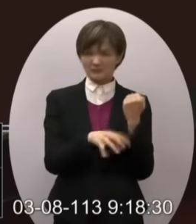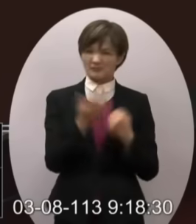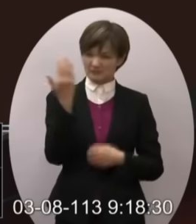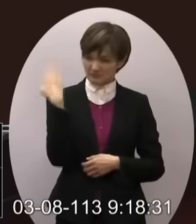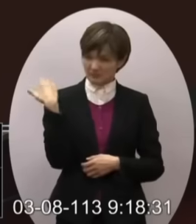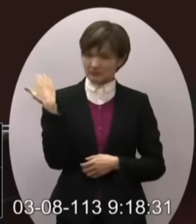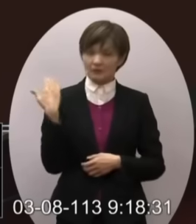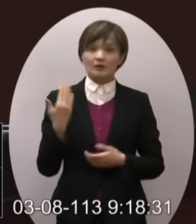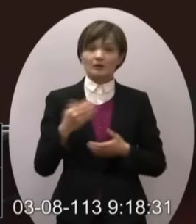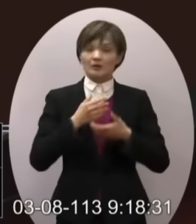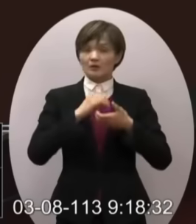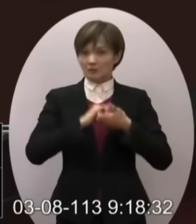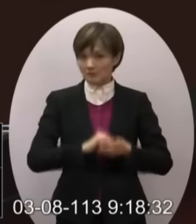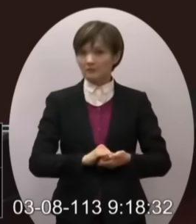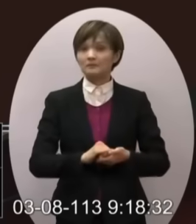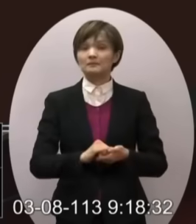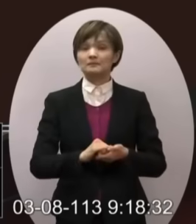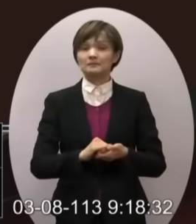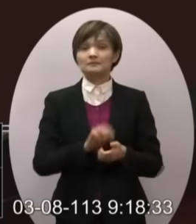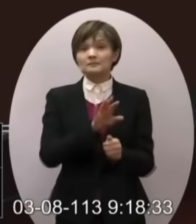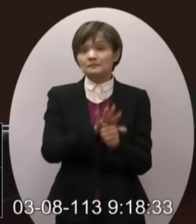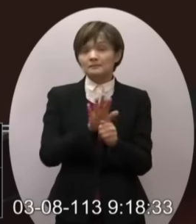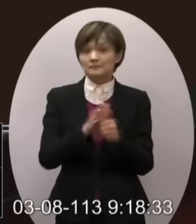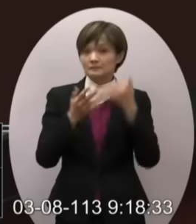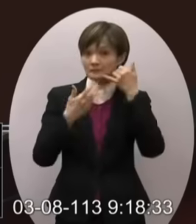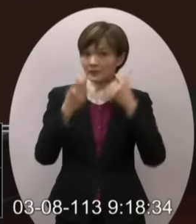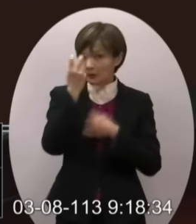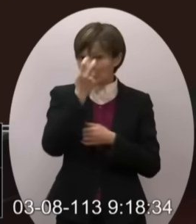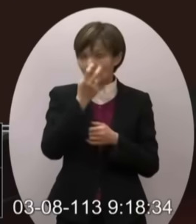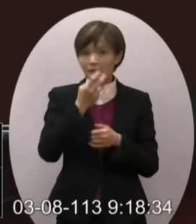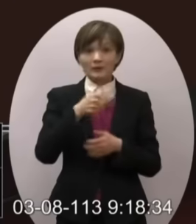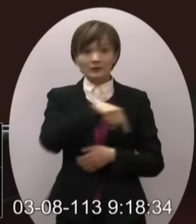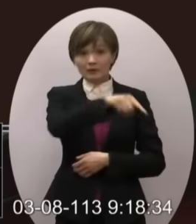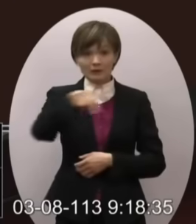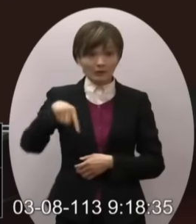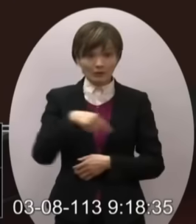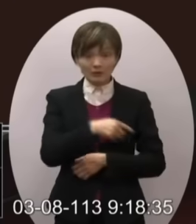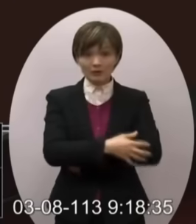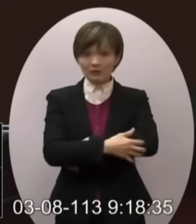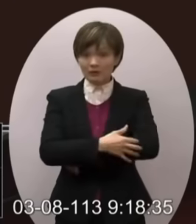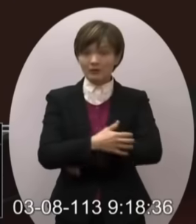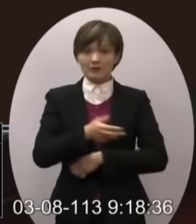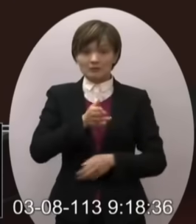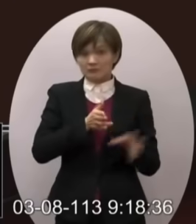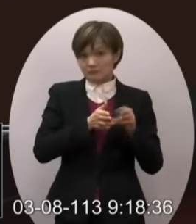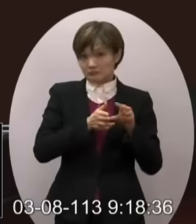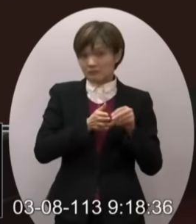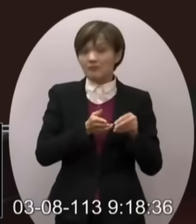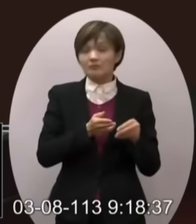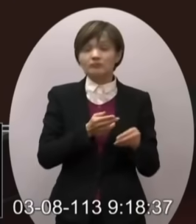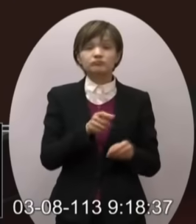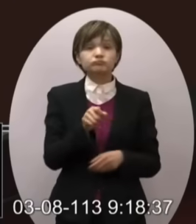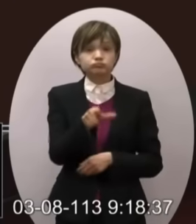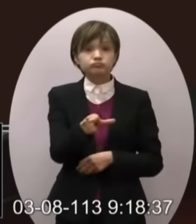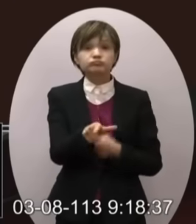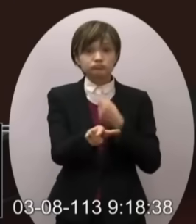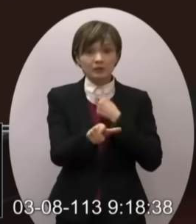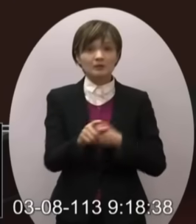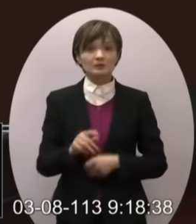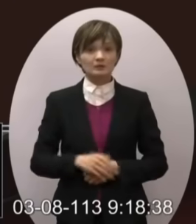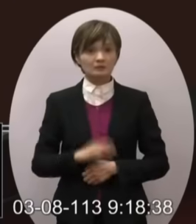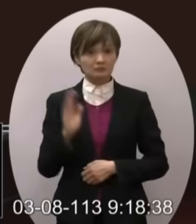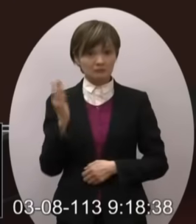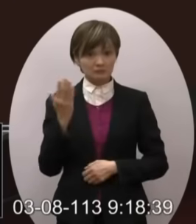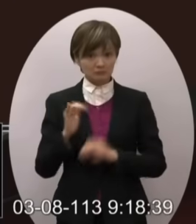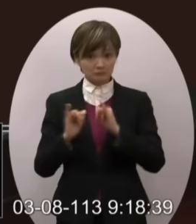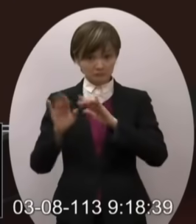仁购置足量的密录器设备，结果在民进党完全执政之